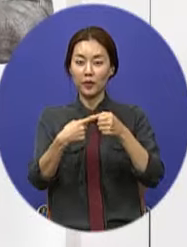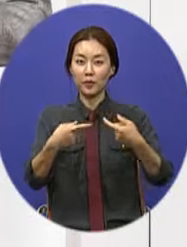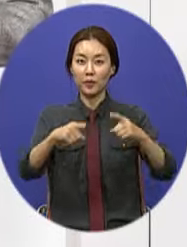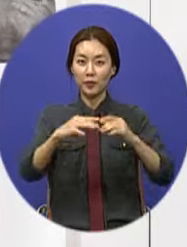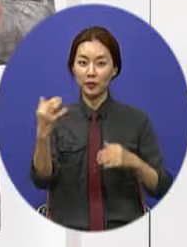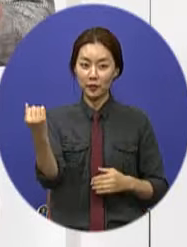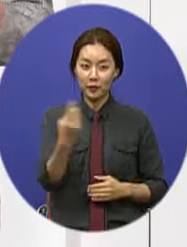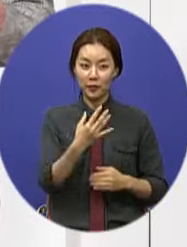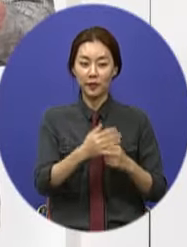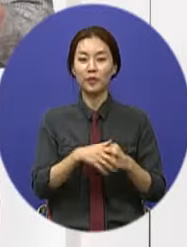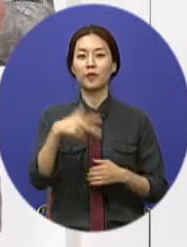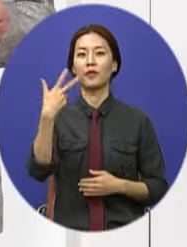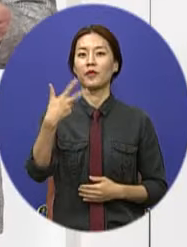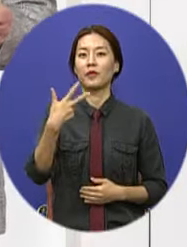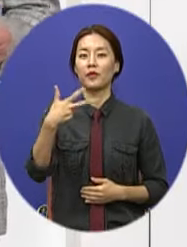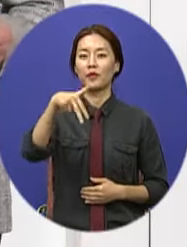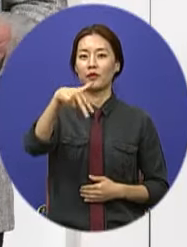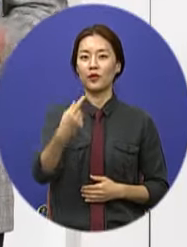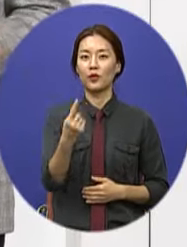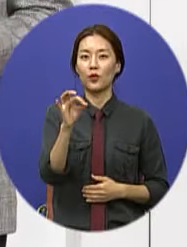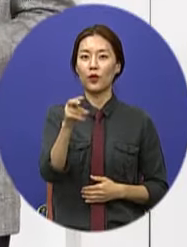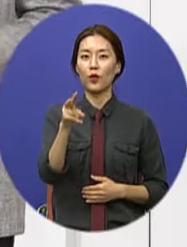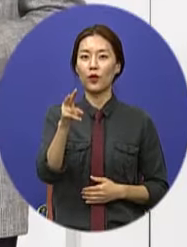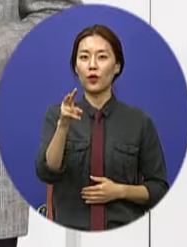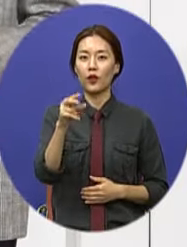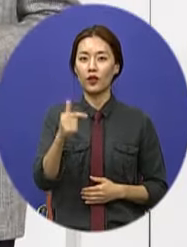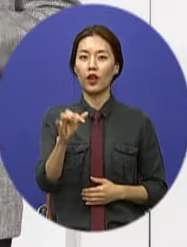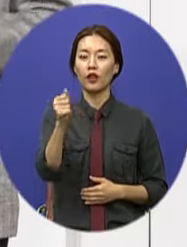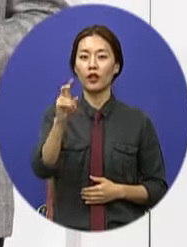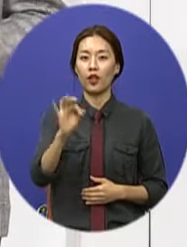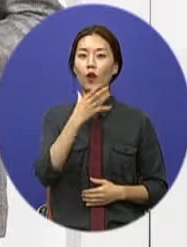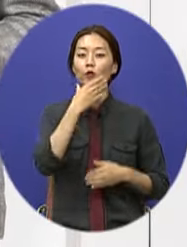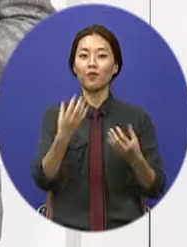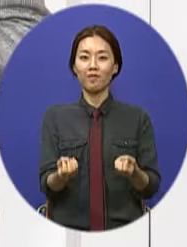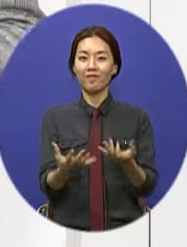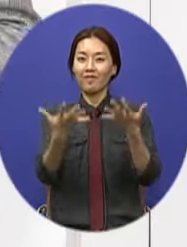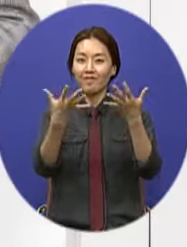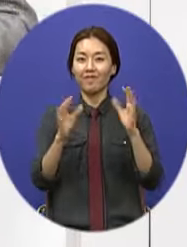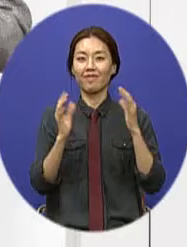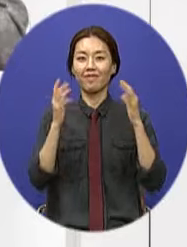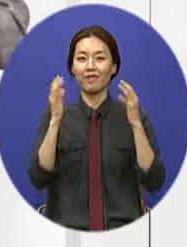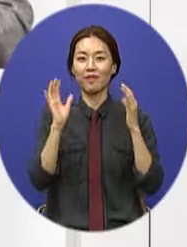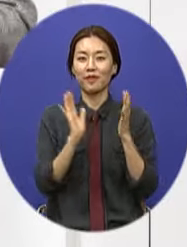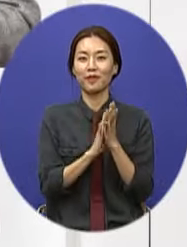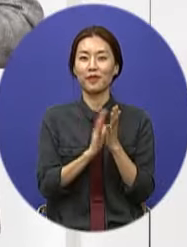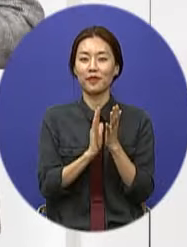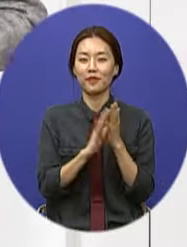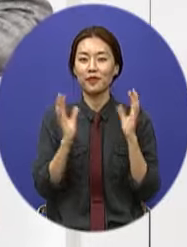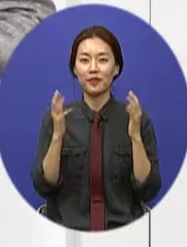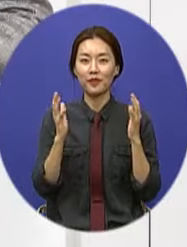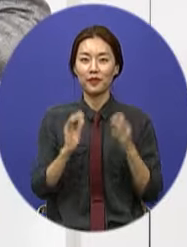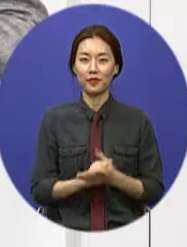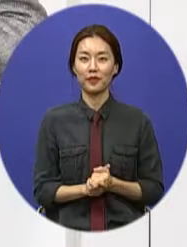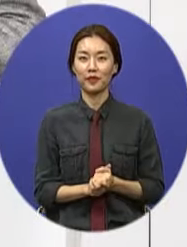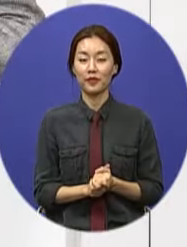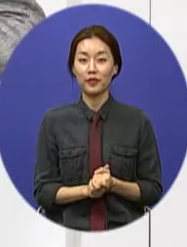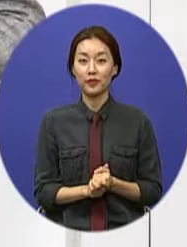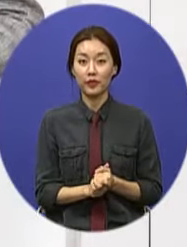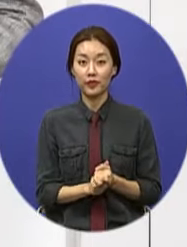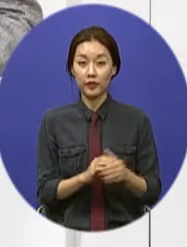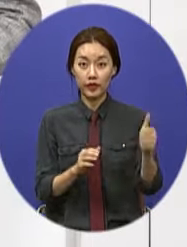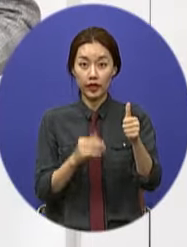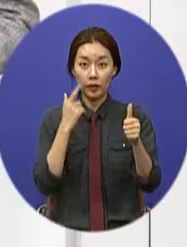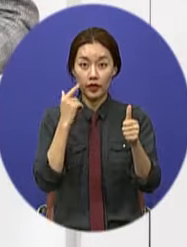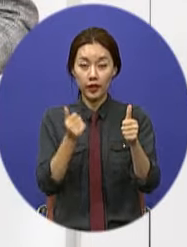장원! 네, 오늘의 장원 참가번호 7번 조연형님 축하드립니다. 축하드립니다. 축하드립니다.